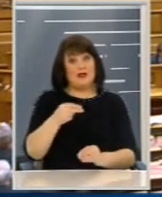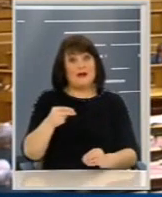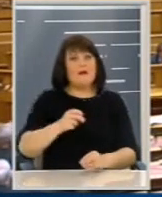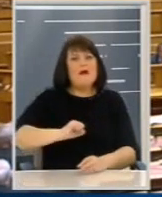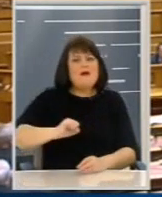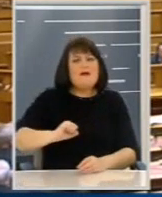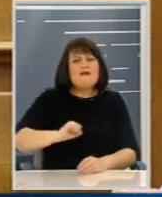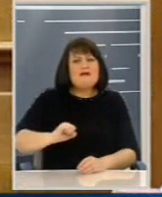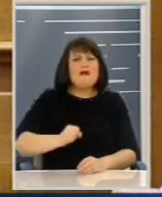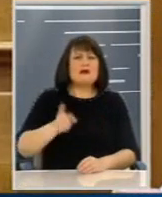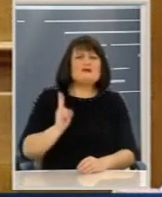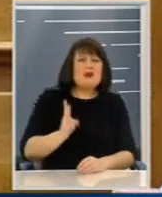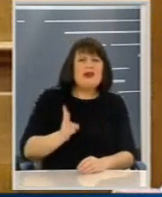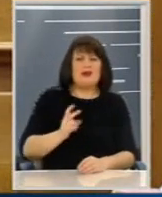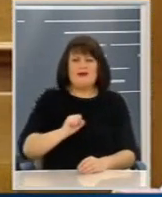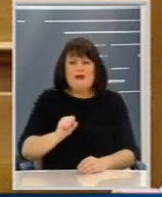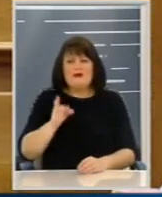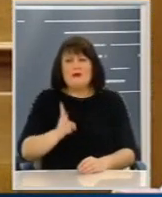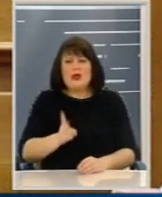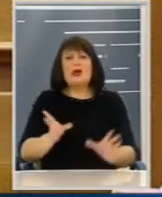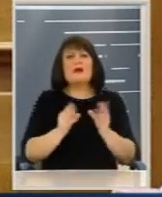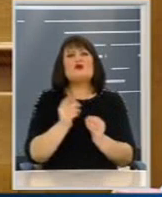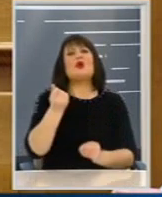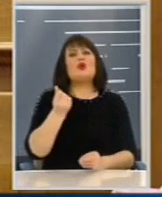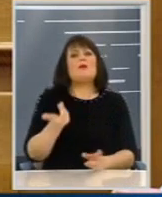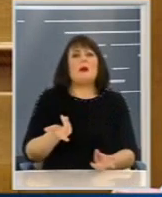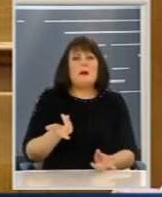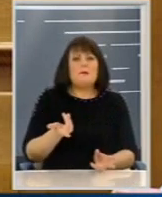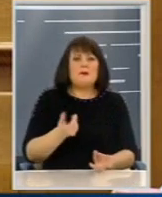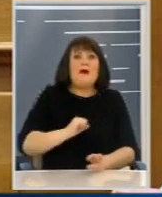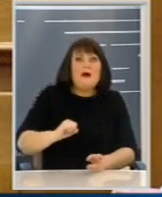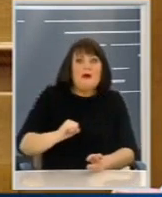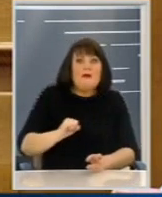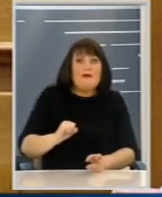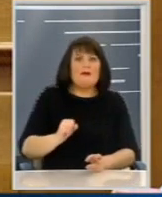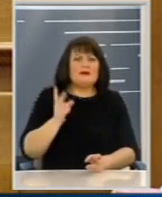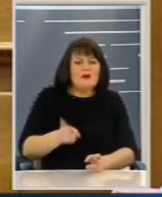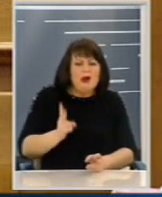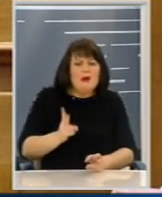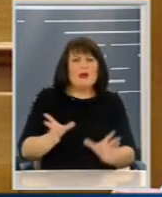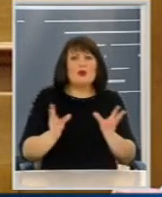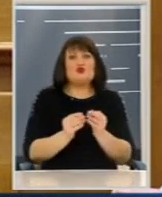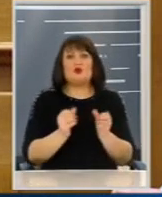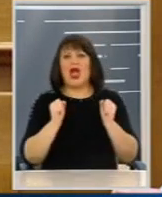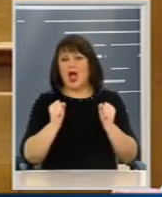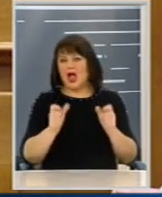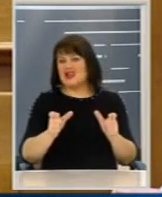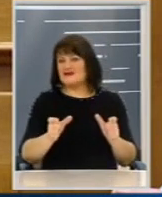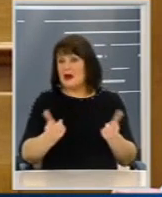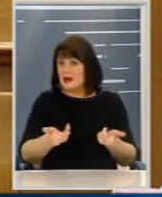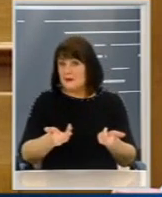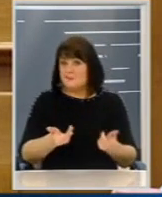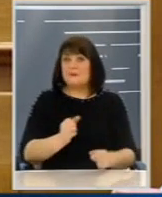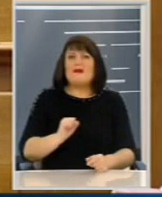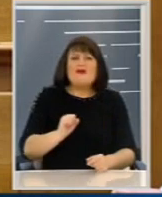Φόβος και κινδυνολογία για την οικονομία, φόβος και κινδυνολογία για την ασφάλεια, φόβος